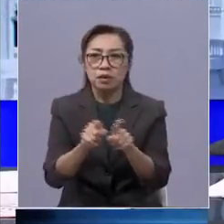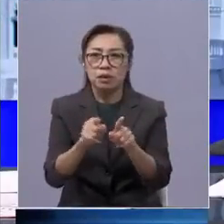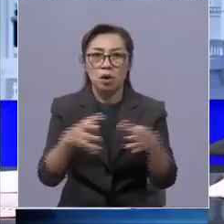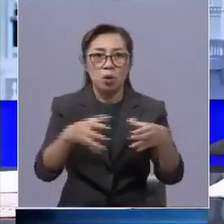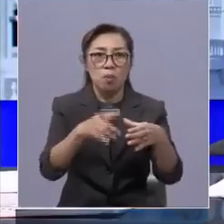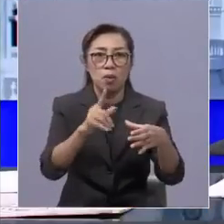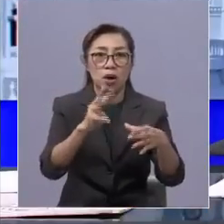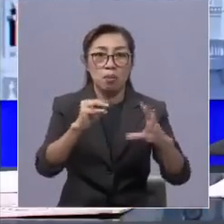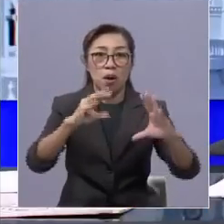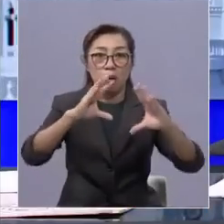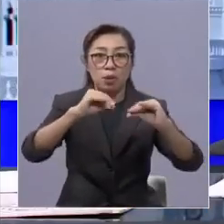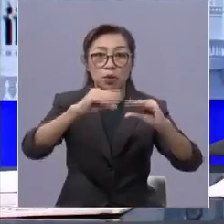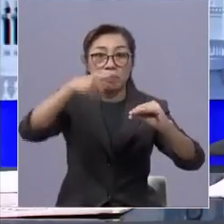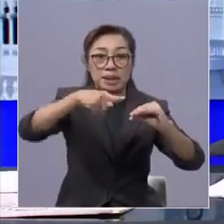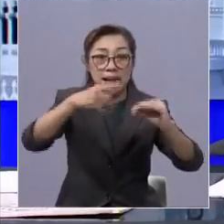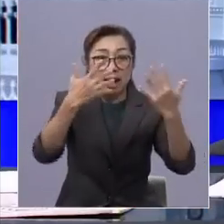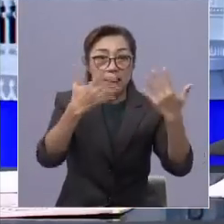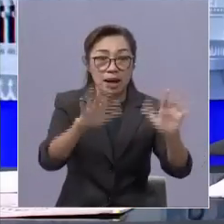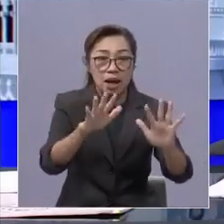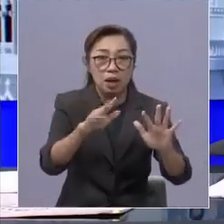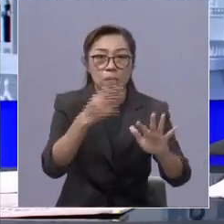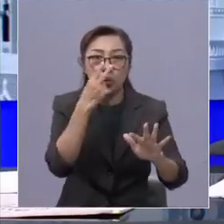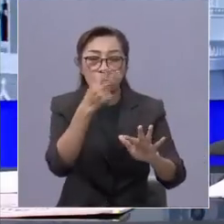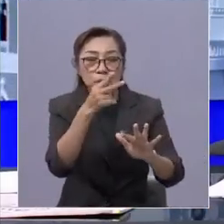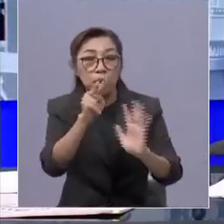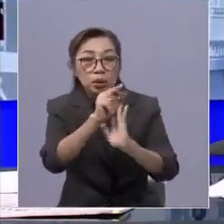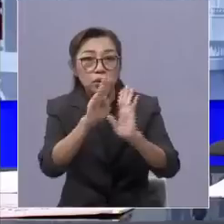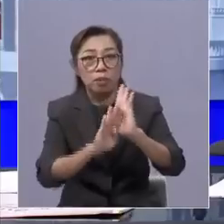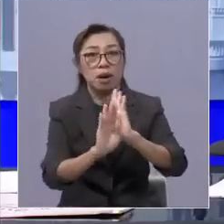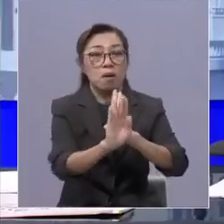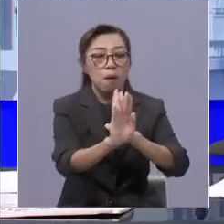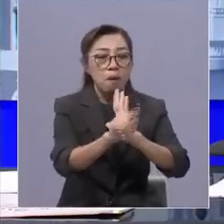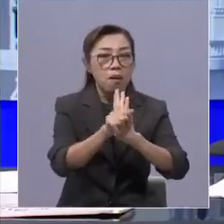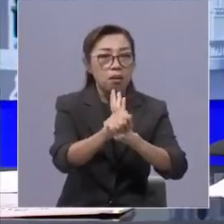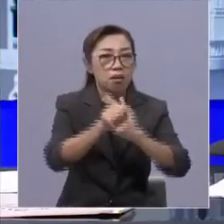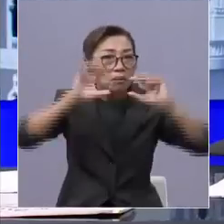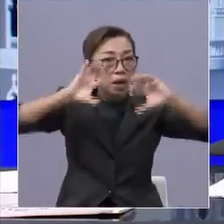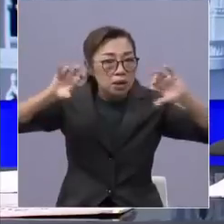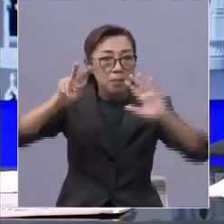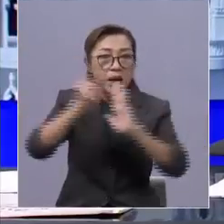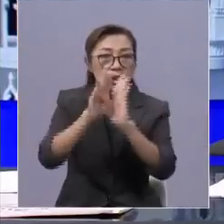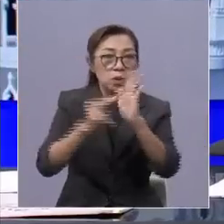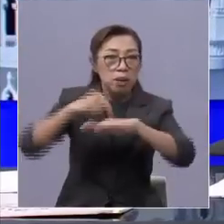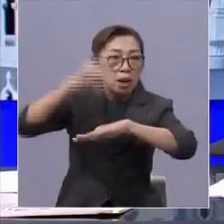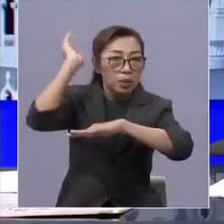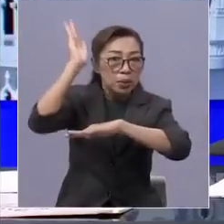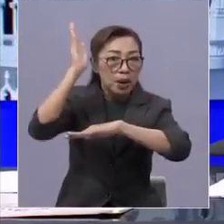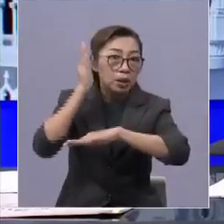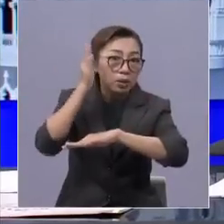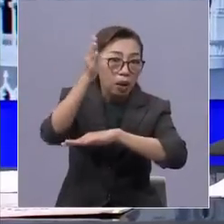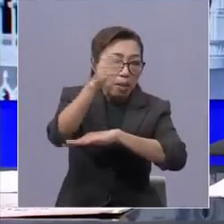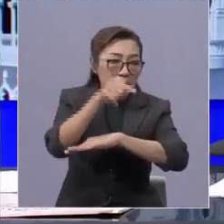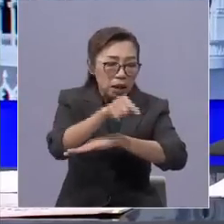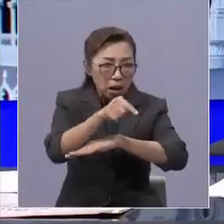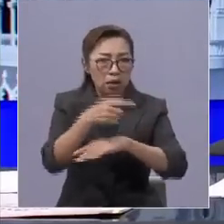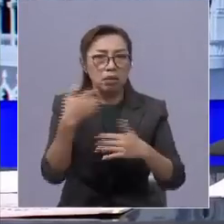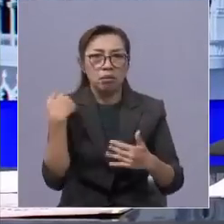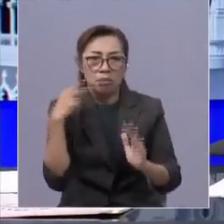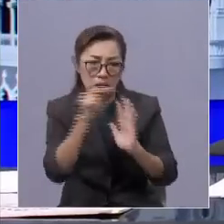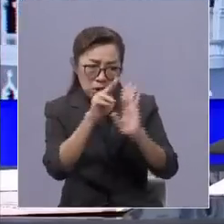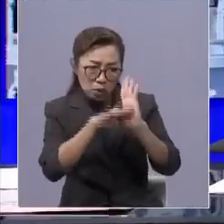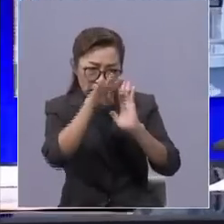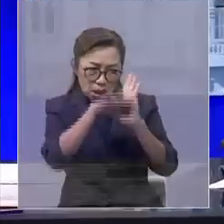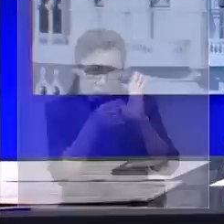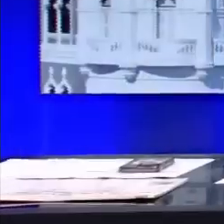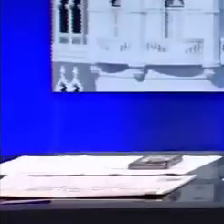การประชุมครม.นัดพิเศษเรียบร้อยแล้วนะครับเรื่องของนโยบายที่ทางรัฐบาลจะแถลงต่อที่ประชุมรัฐสภามีเรื่องไหนบ้